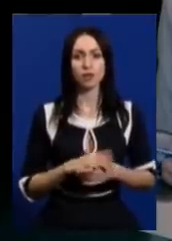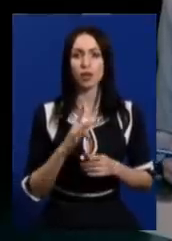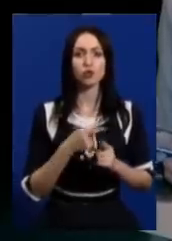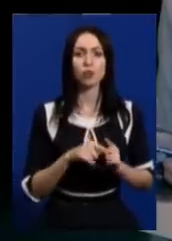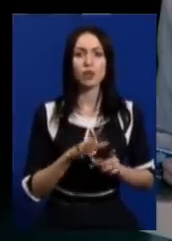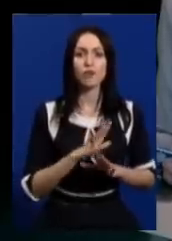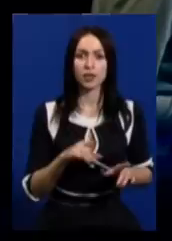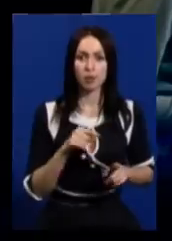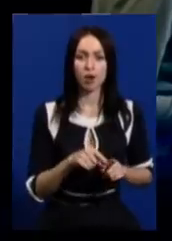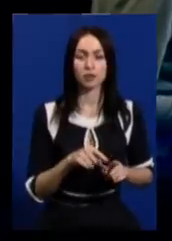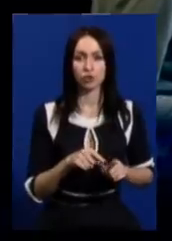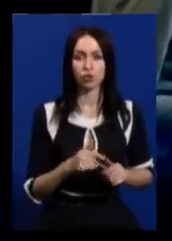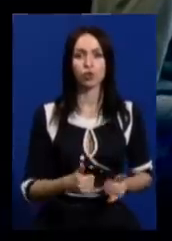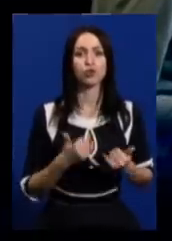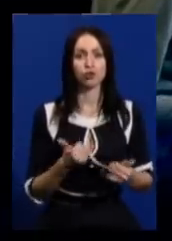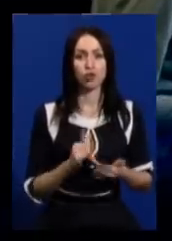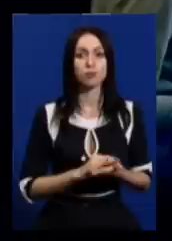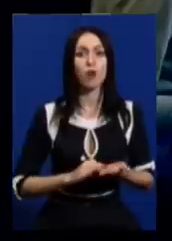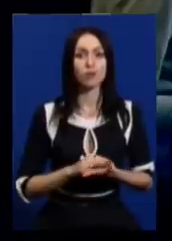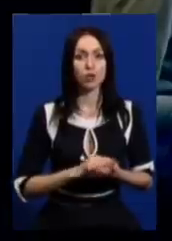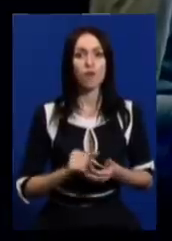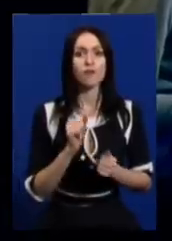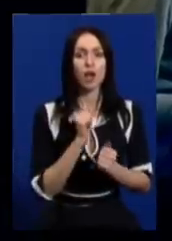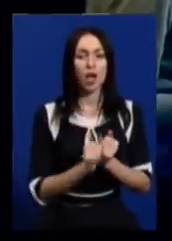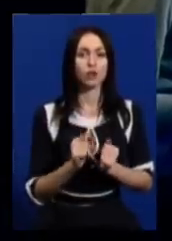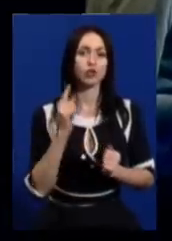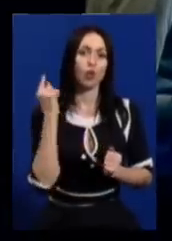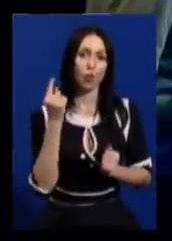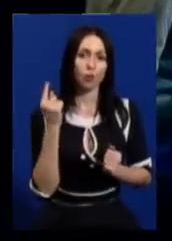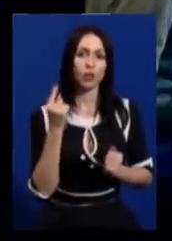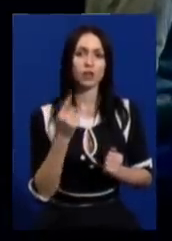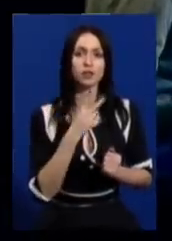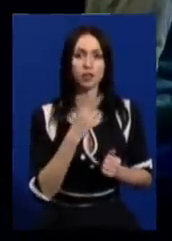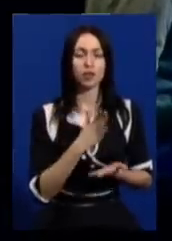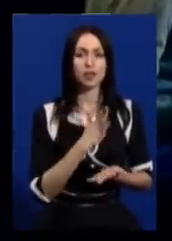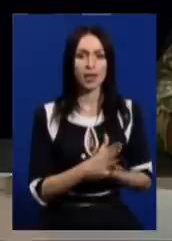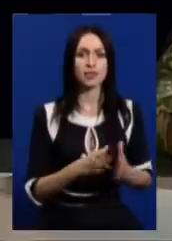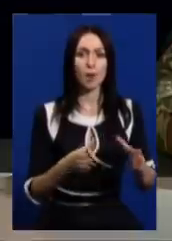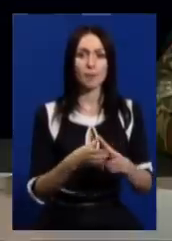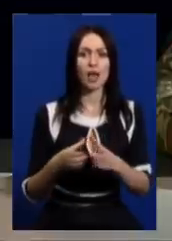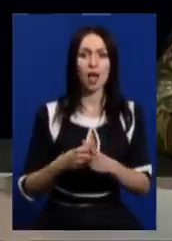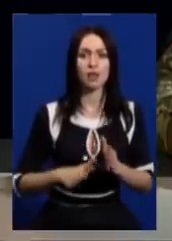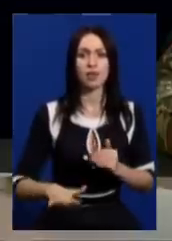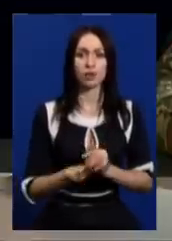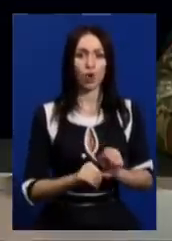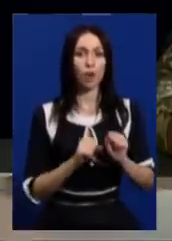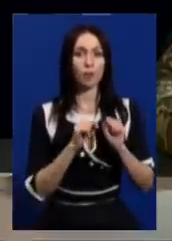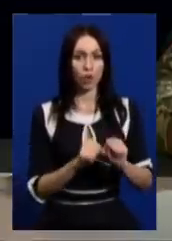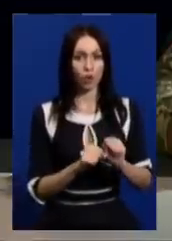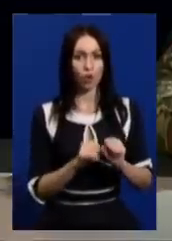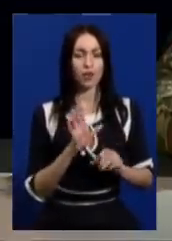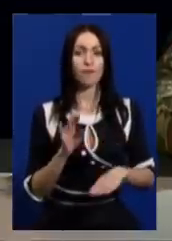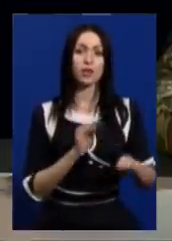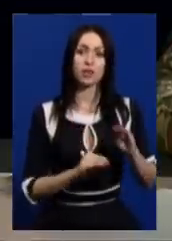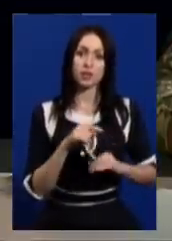этого не произошло. Сейчас, повторюсь, в каждой области развернута бригада территориальной обороны.